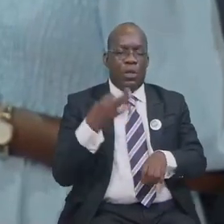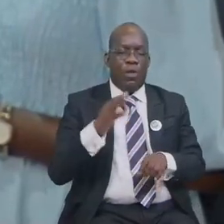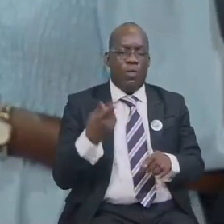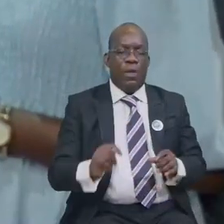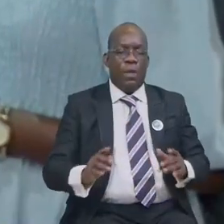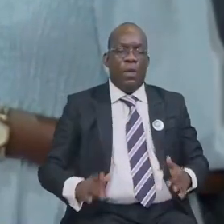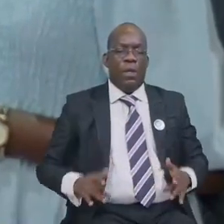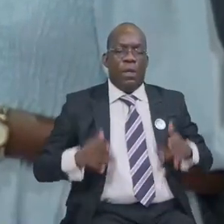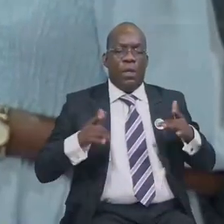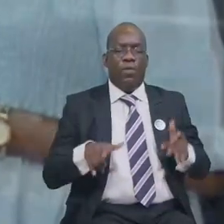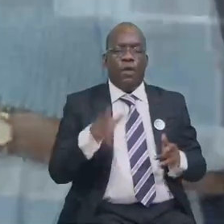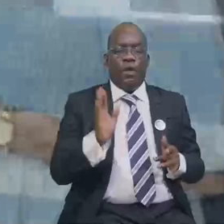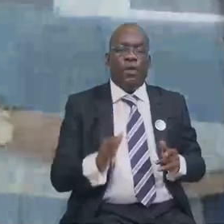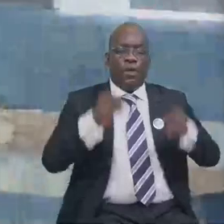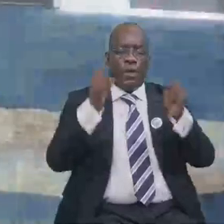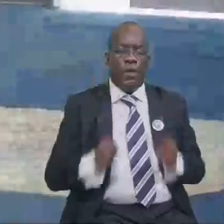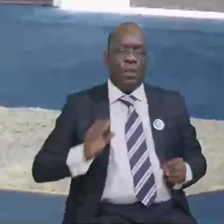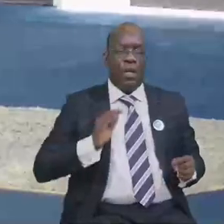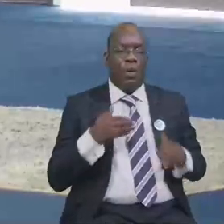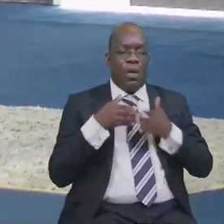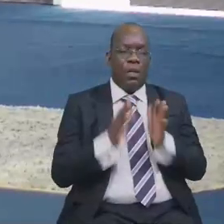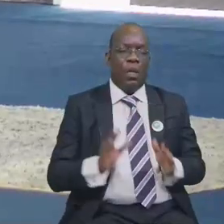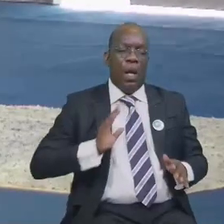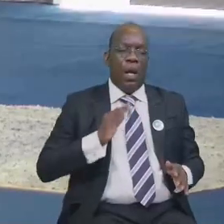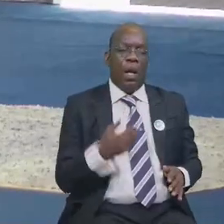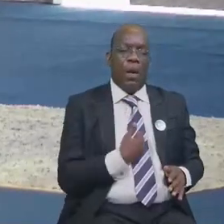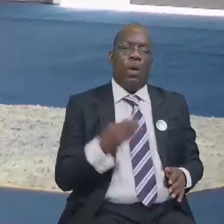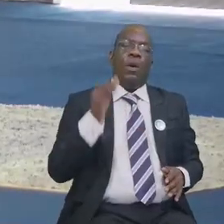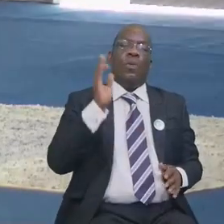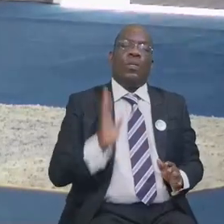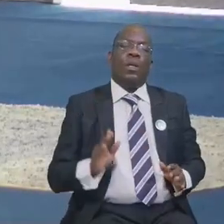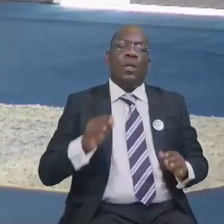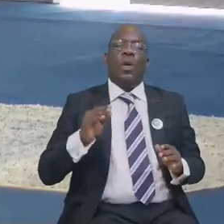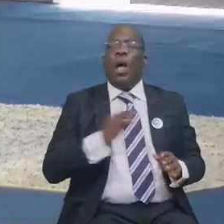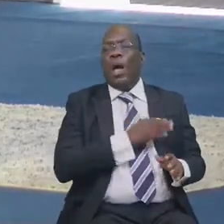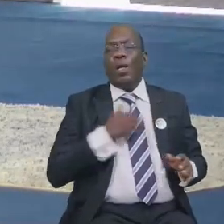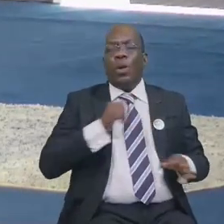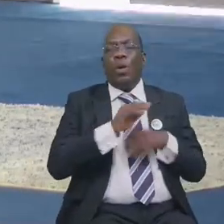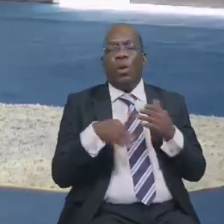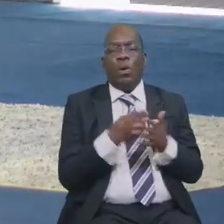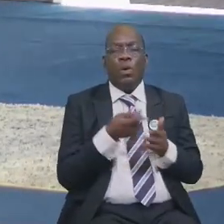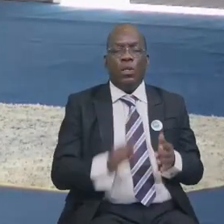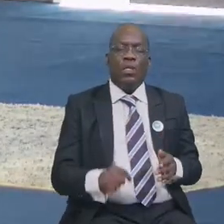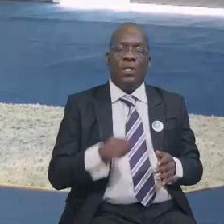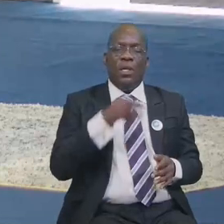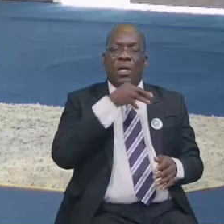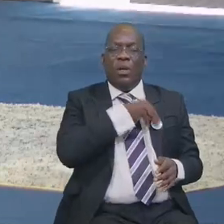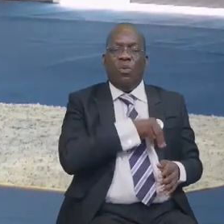Fortifie nos dirigeants, nos évêques, nos pasteurs et tous les ministres et